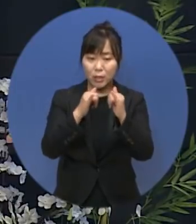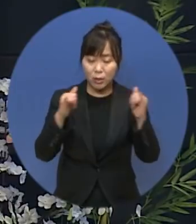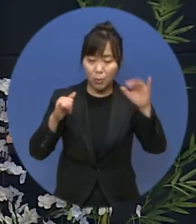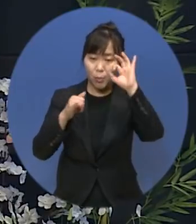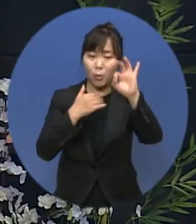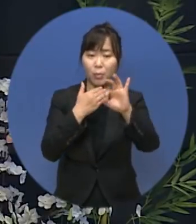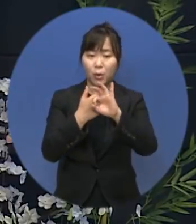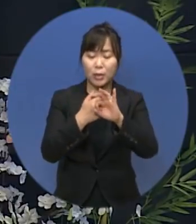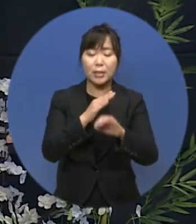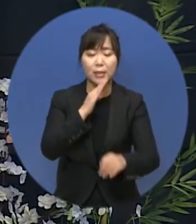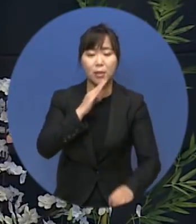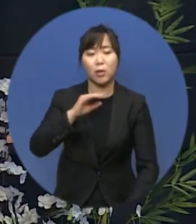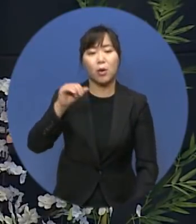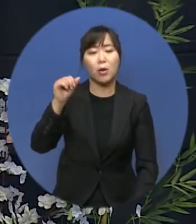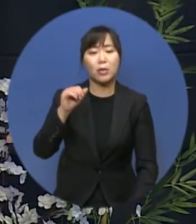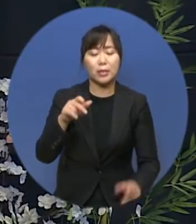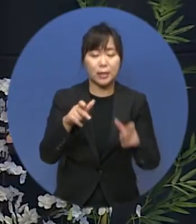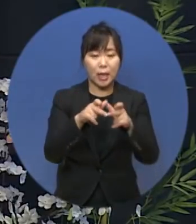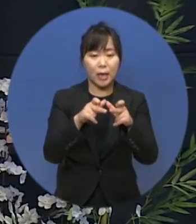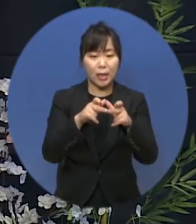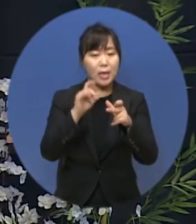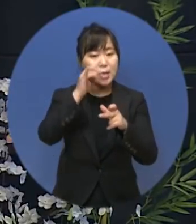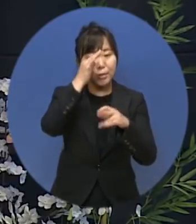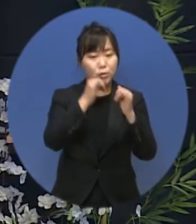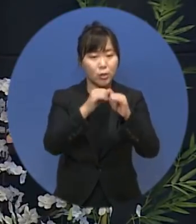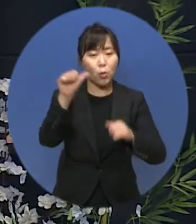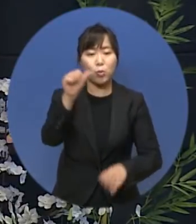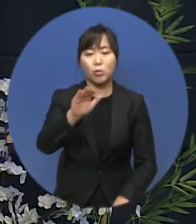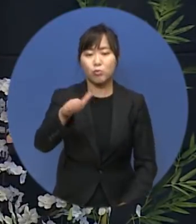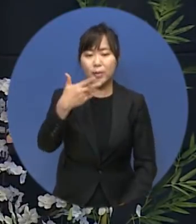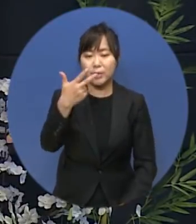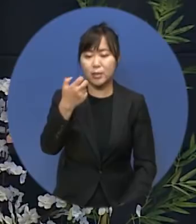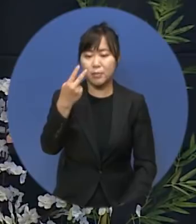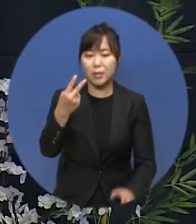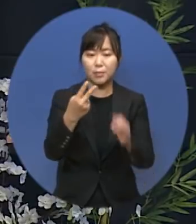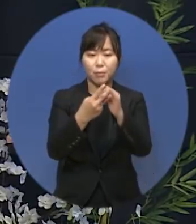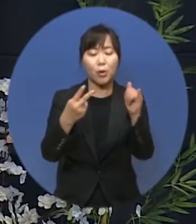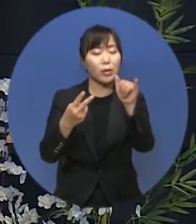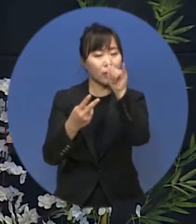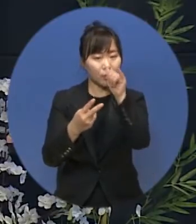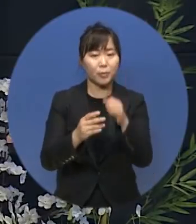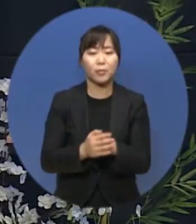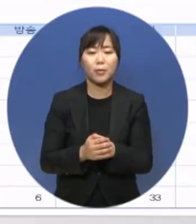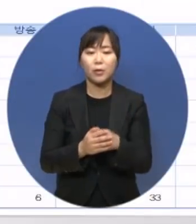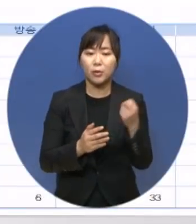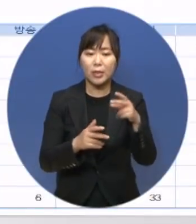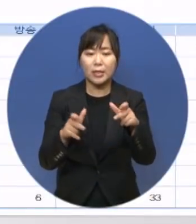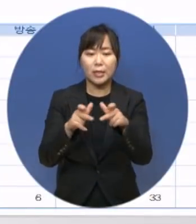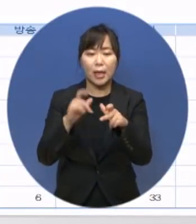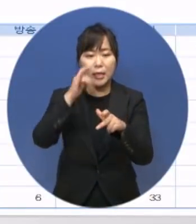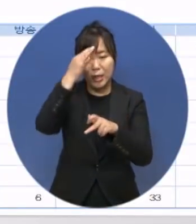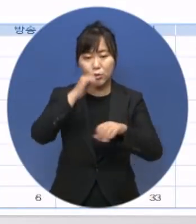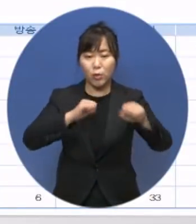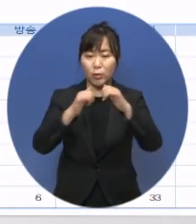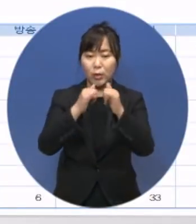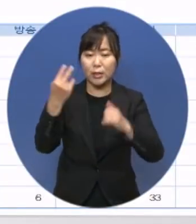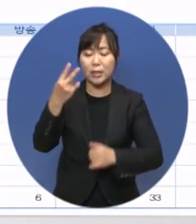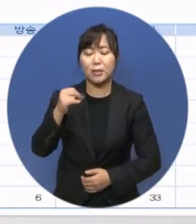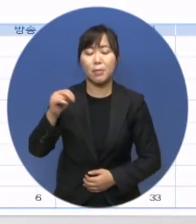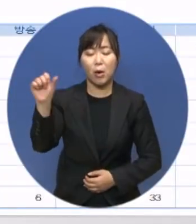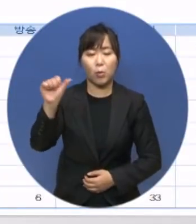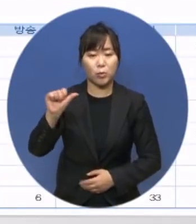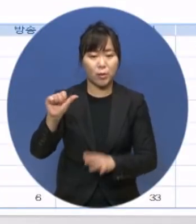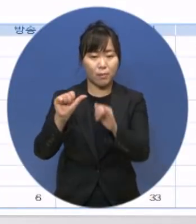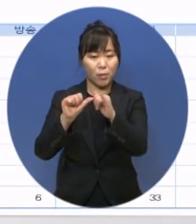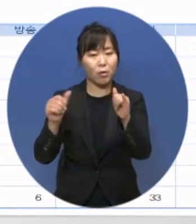보면 실제로 장애 예술인은 5,972명이 있다고 저희들은 추정을 하였고요. 그 다음 장애 예술 활동가는 25,000명